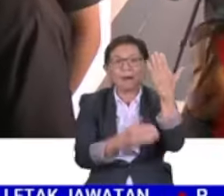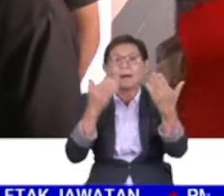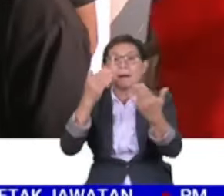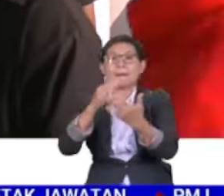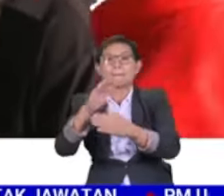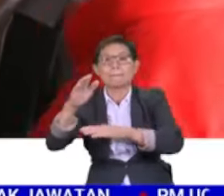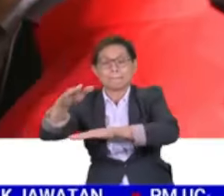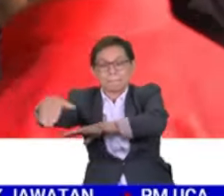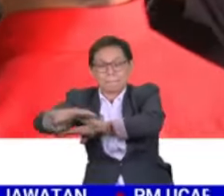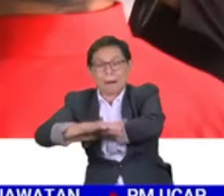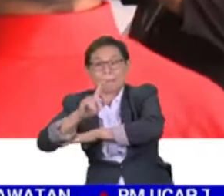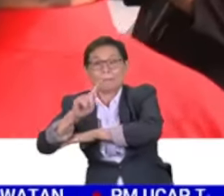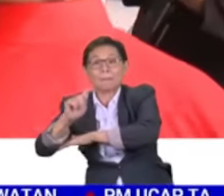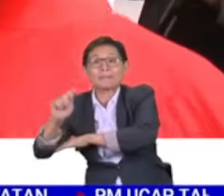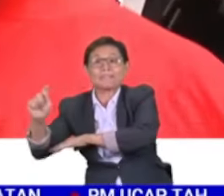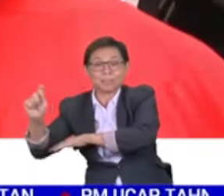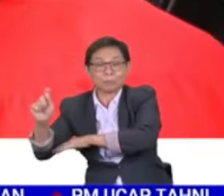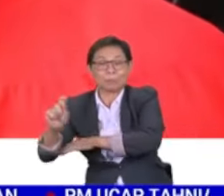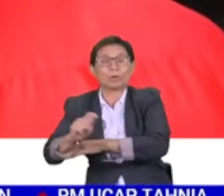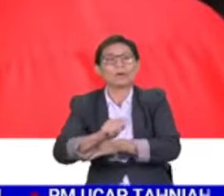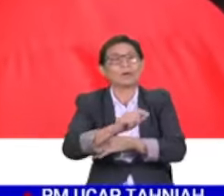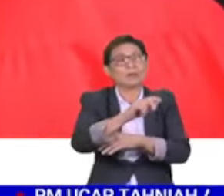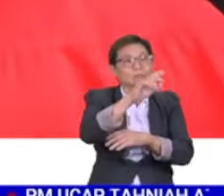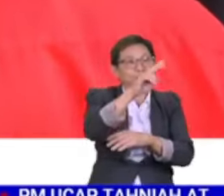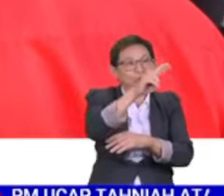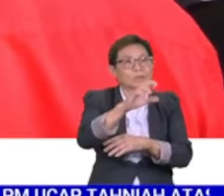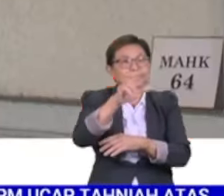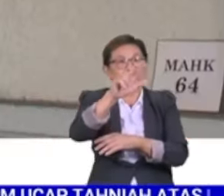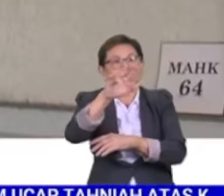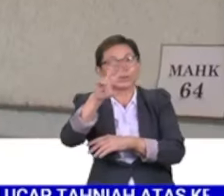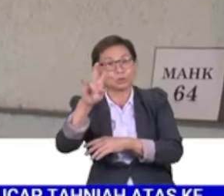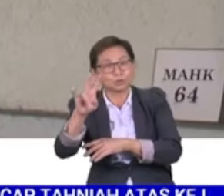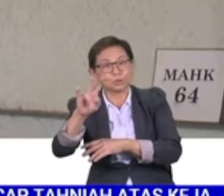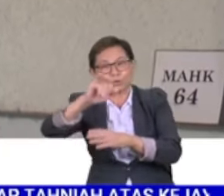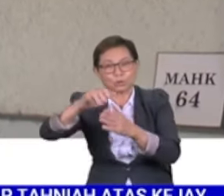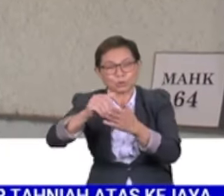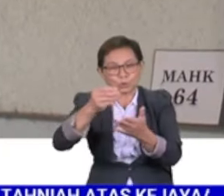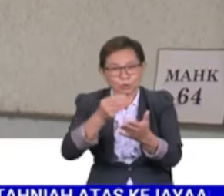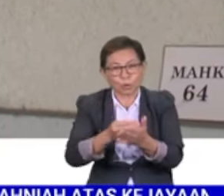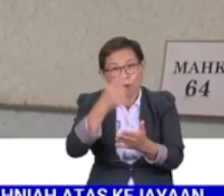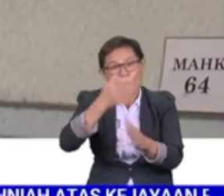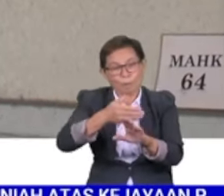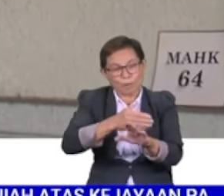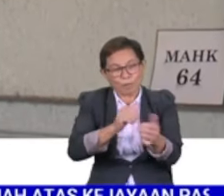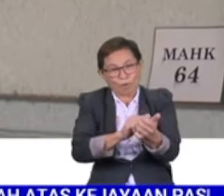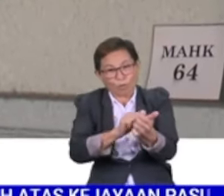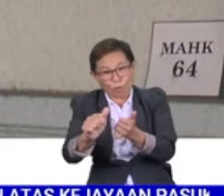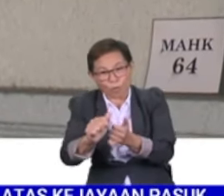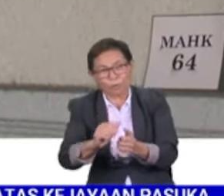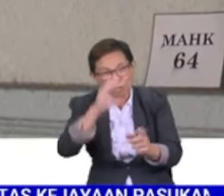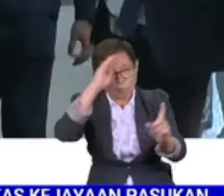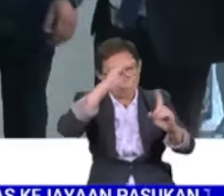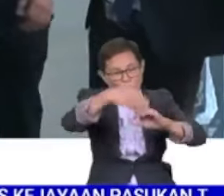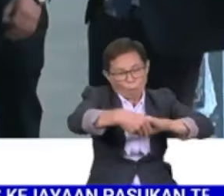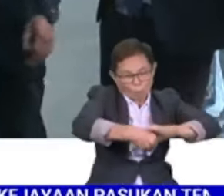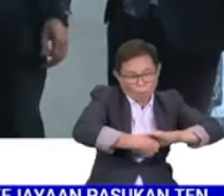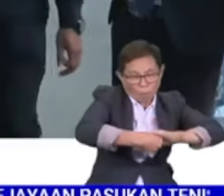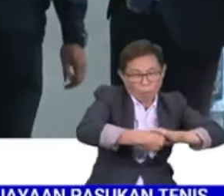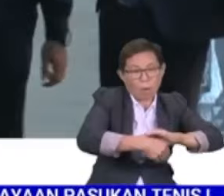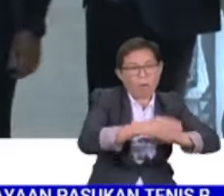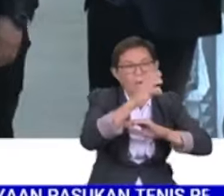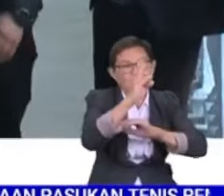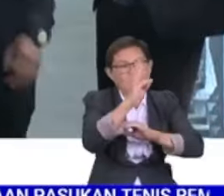Timur bernilai RM232 juta ringgit secara prakelayakan. Dia juga dituduh menerima suapan wang